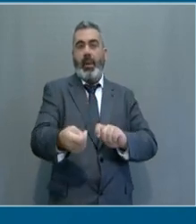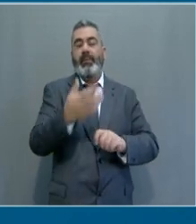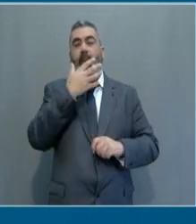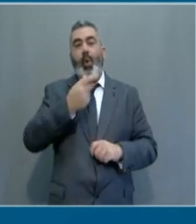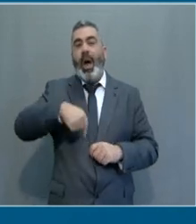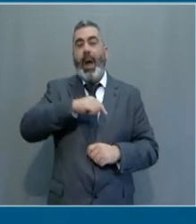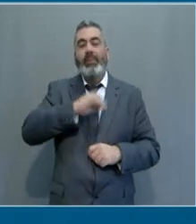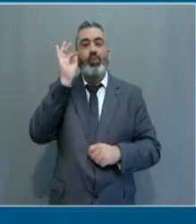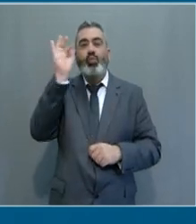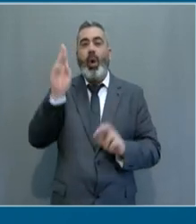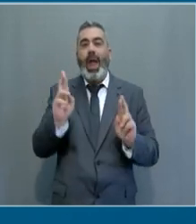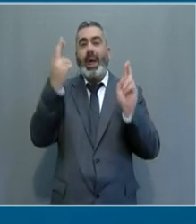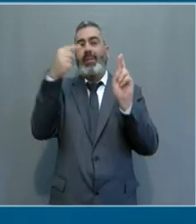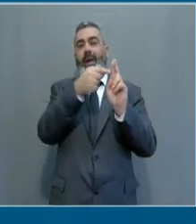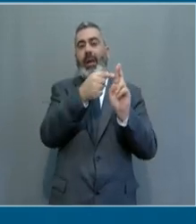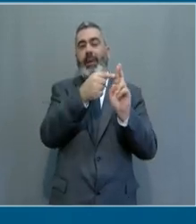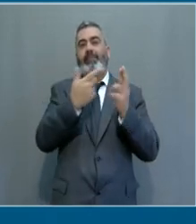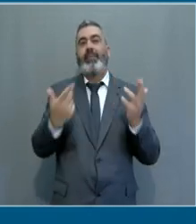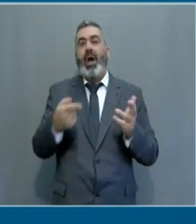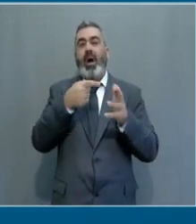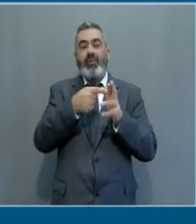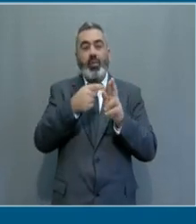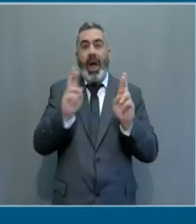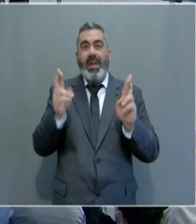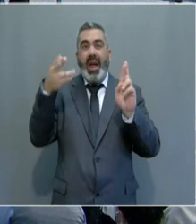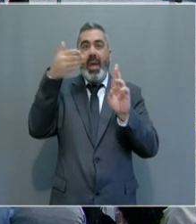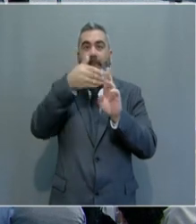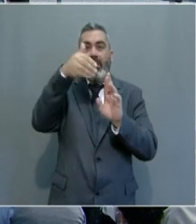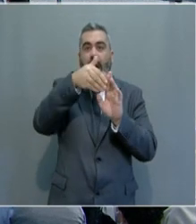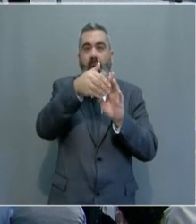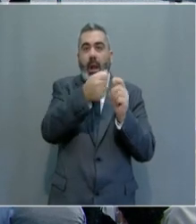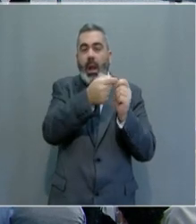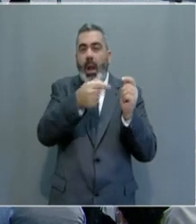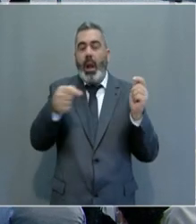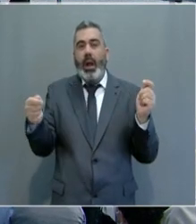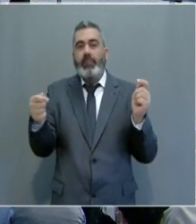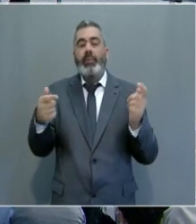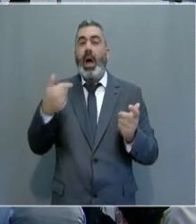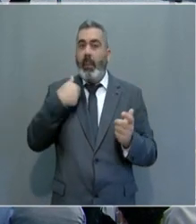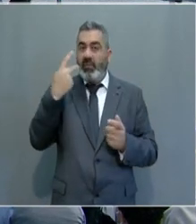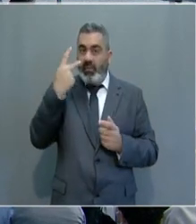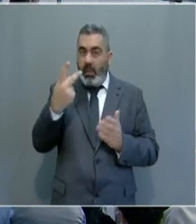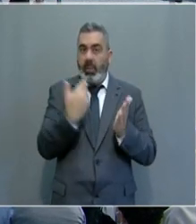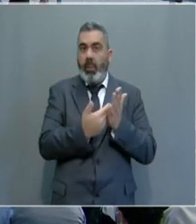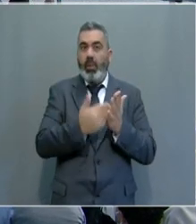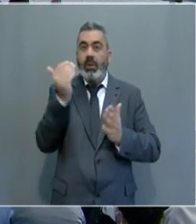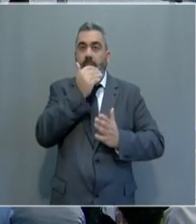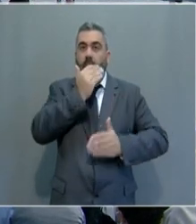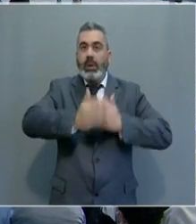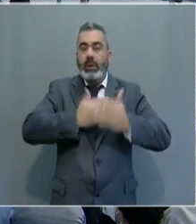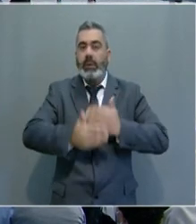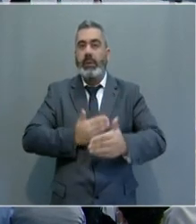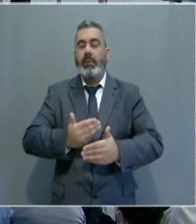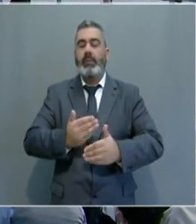ενεργειακή και βεβαίως βλέπετε ότι αυτό είναι ένα πολύ πραγματικό δείγμα γραφής του πόσο γρήγορα μπορούμε να κινηθούμε. Βεβαίως,